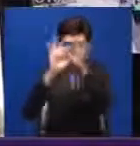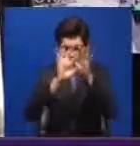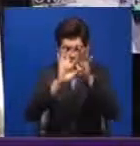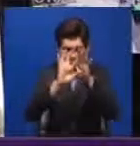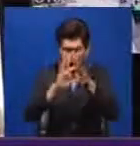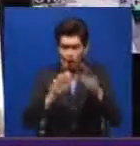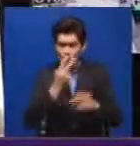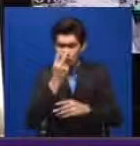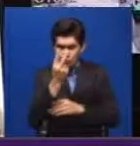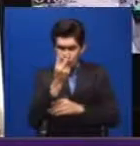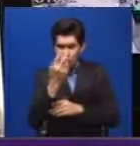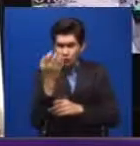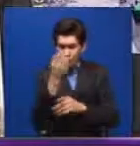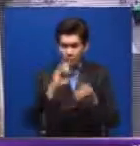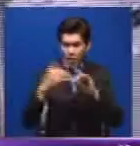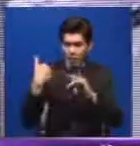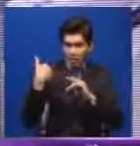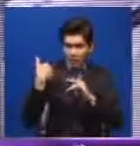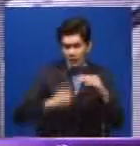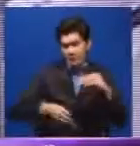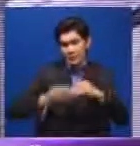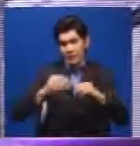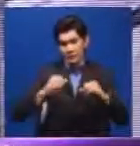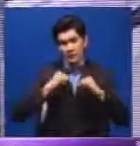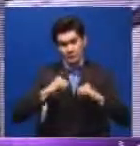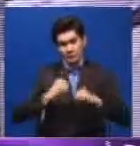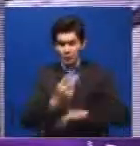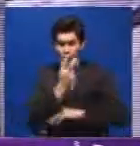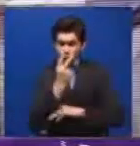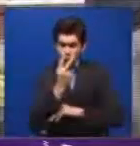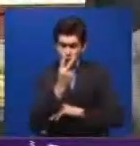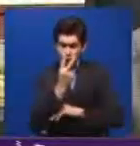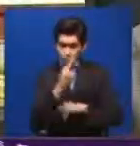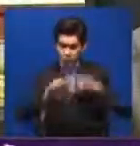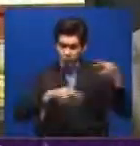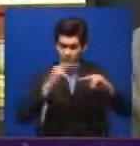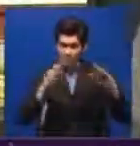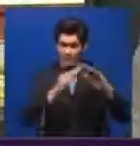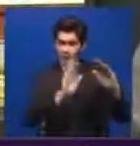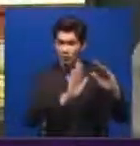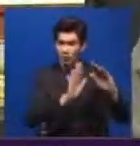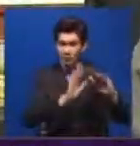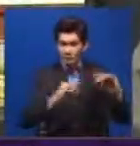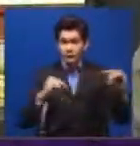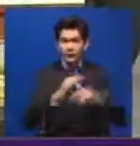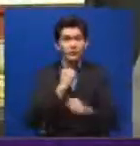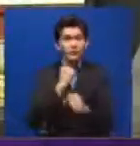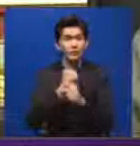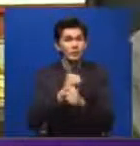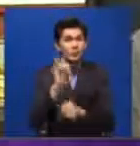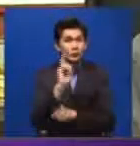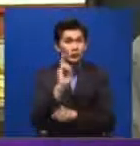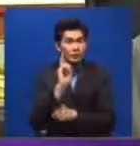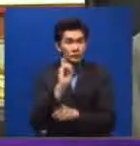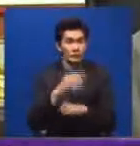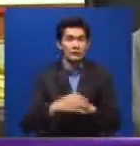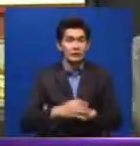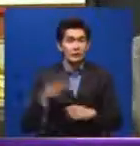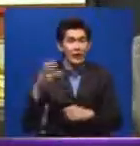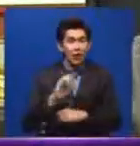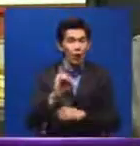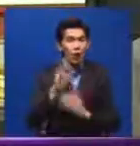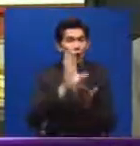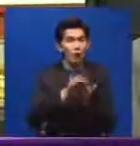ที่เข้าร่วมโครงการในแต่ละหลังเพื่อเพิ่มศักยภาพให้มากขึ้น นะครับเราก็จะนำนะครับ